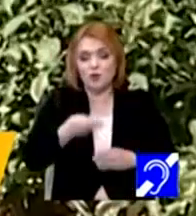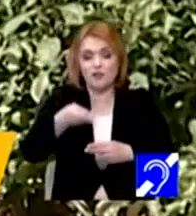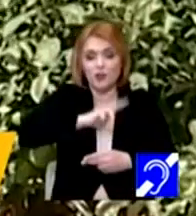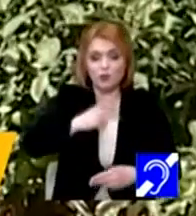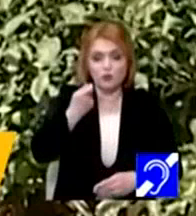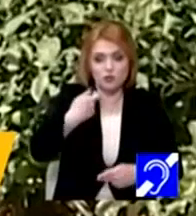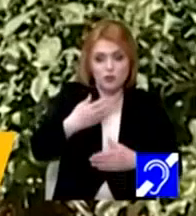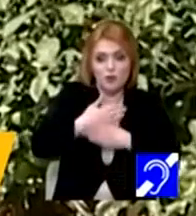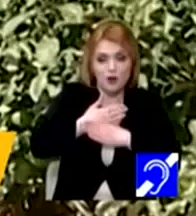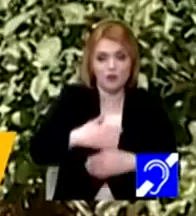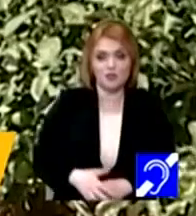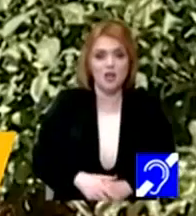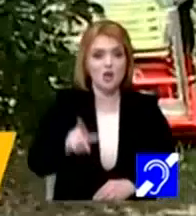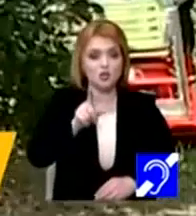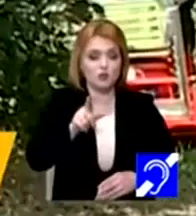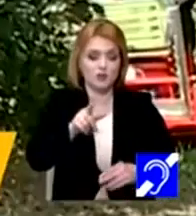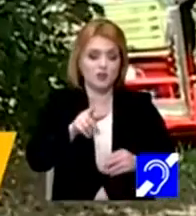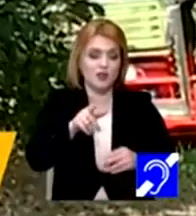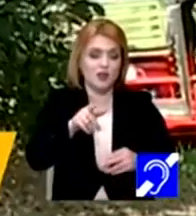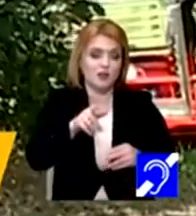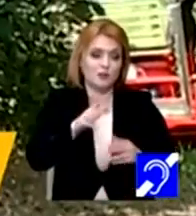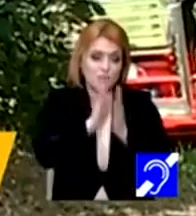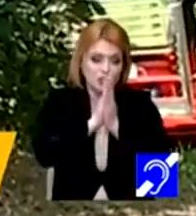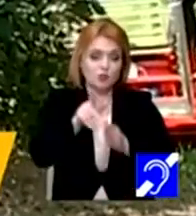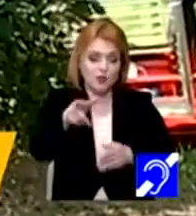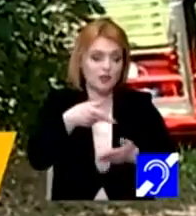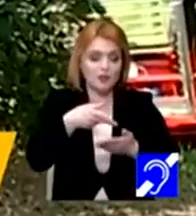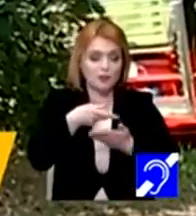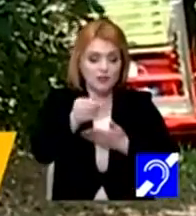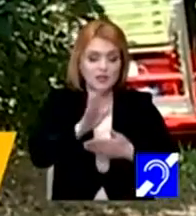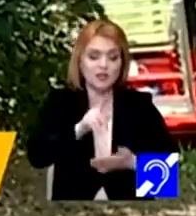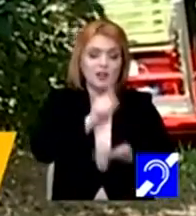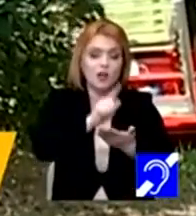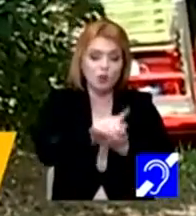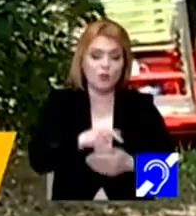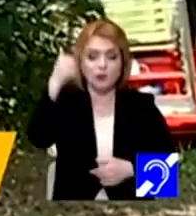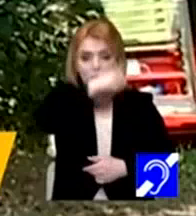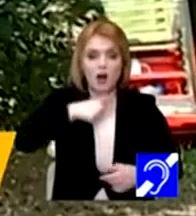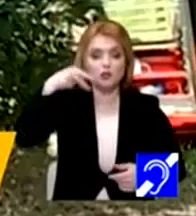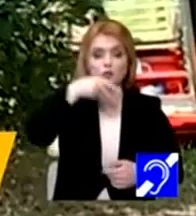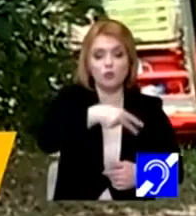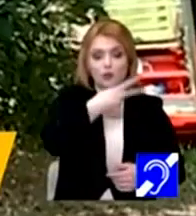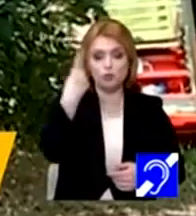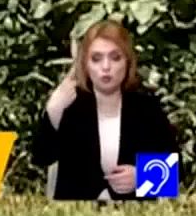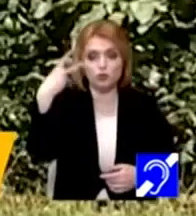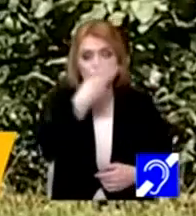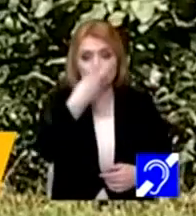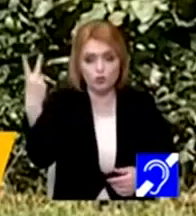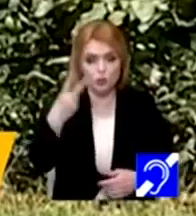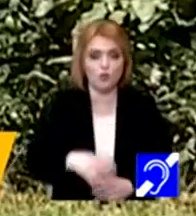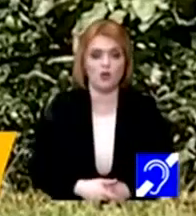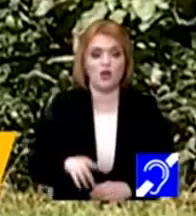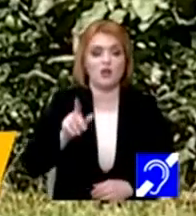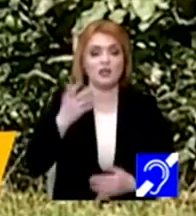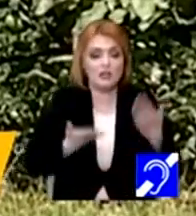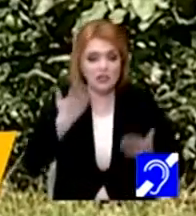Fermierii cer să fie scutiți de la plata impozitelor pe venit pentru 2021 și 2022, iar pentru a relua exporturile pe un nou traseu